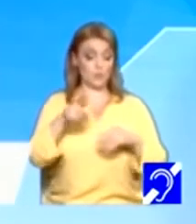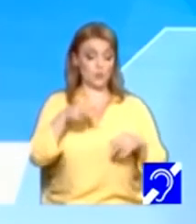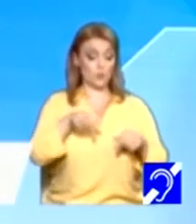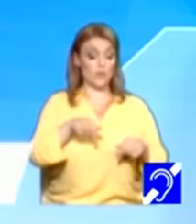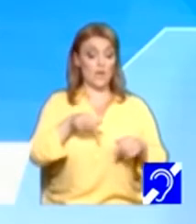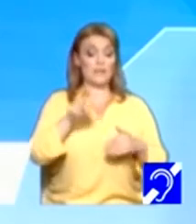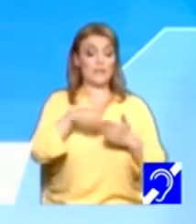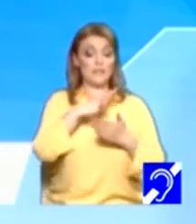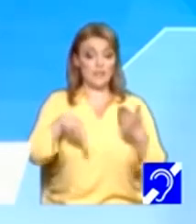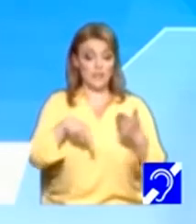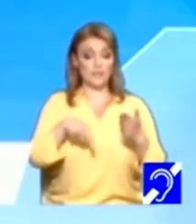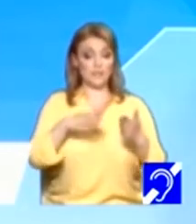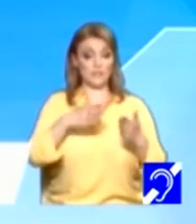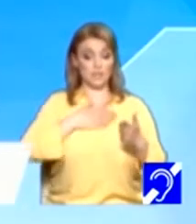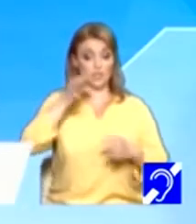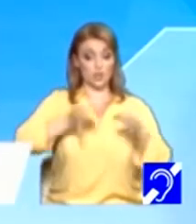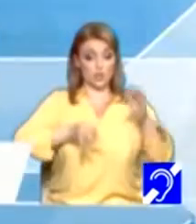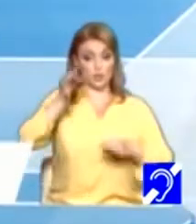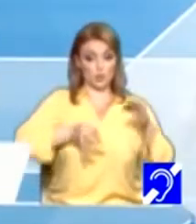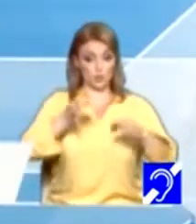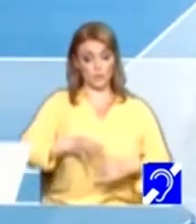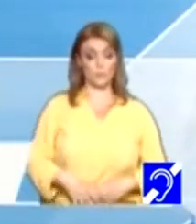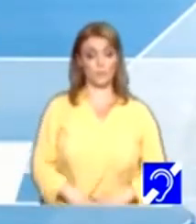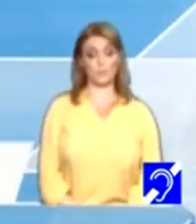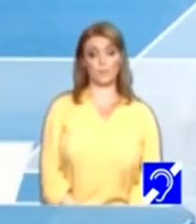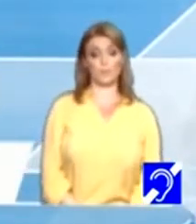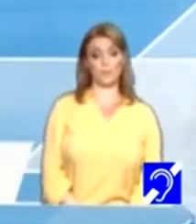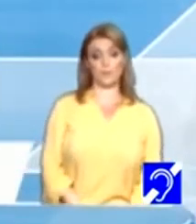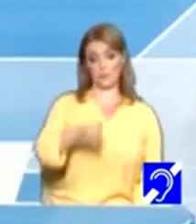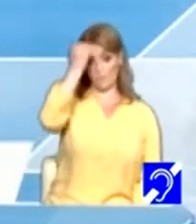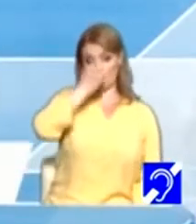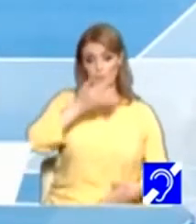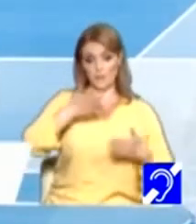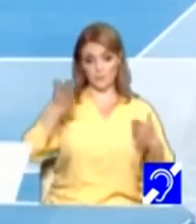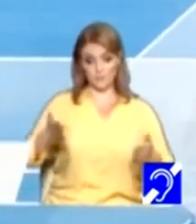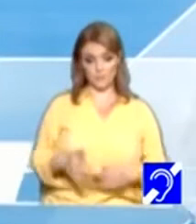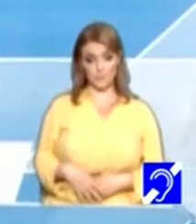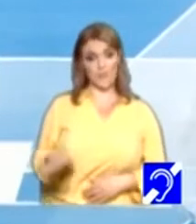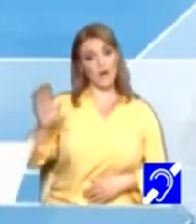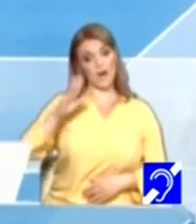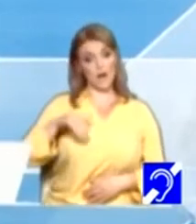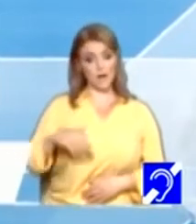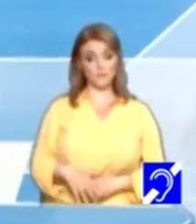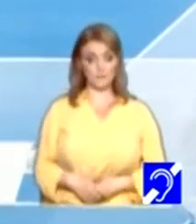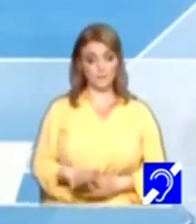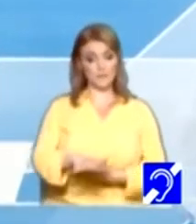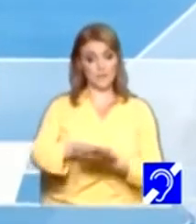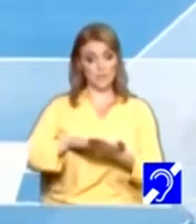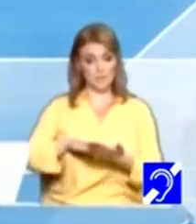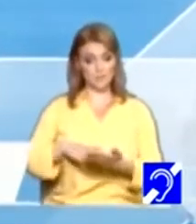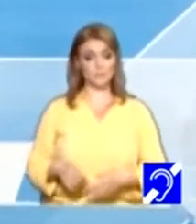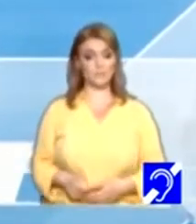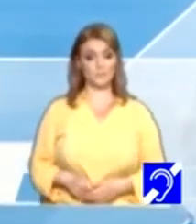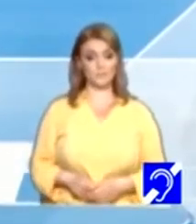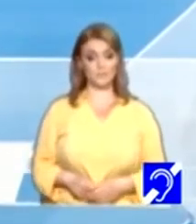faptului că nu apare în public. Mulțumesc. Și acum haideți să trecem la punctul următor. Vă spuneam, avem o rubrică